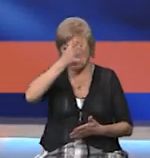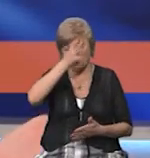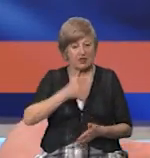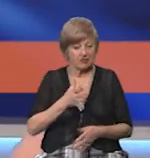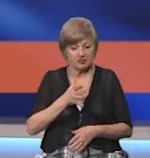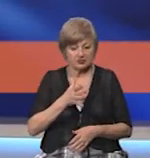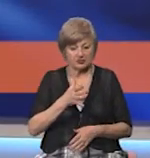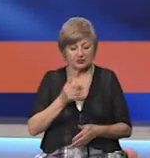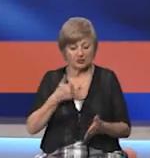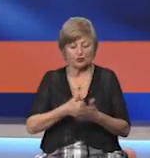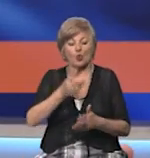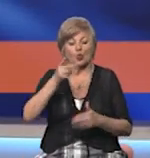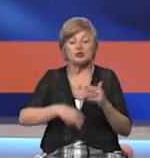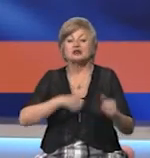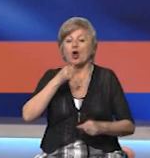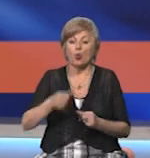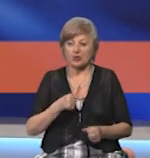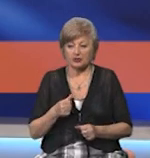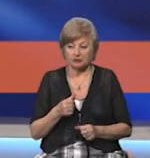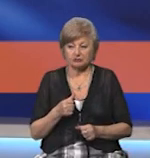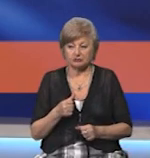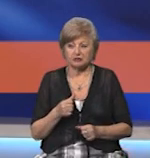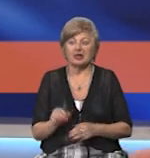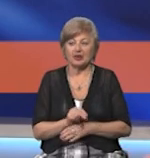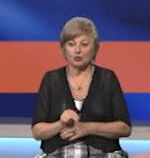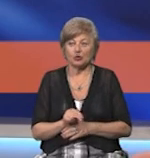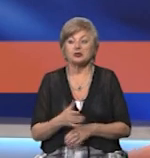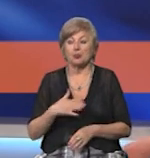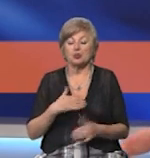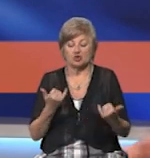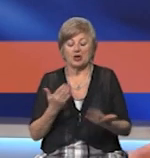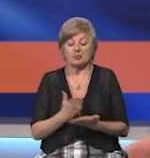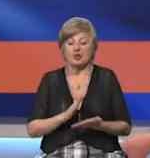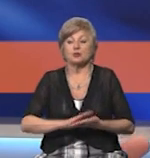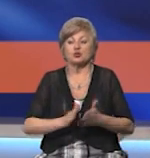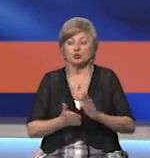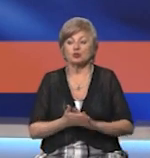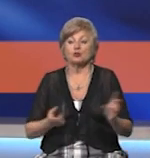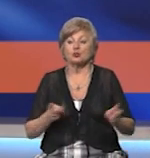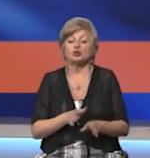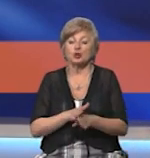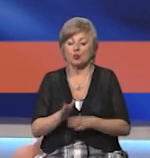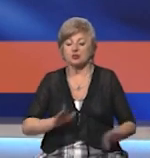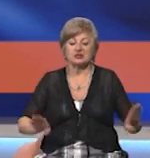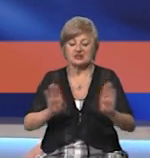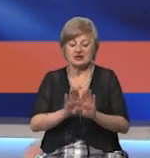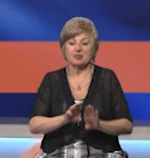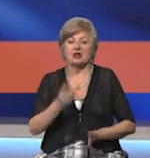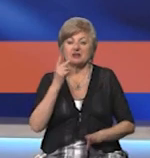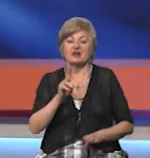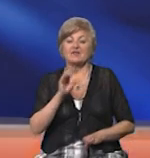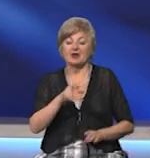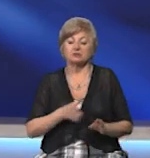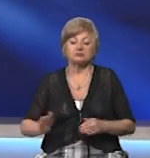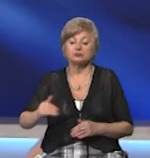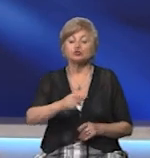тобто, ну, до кінця року. І, ну, якби ми маємо зараз ситуацію, що потрібно повністю перекрити два квартали через те, що ніхто не